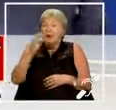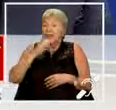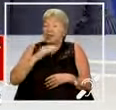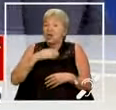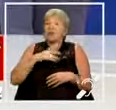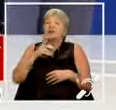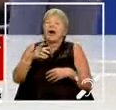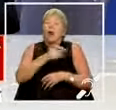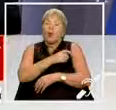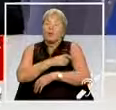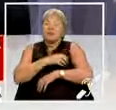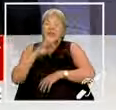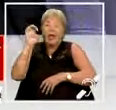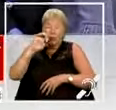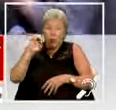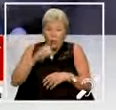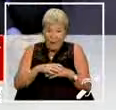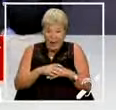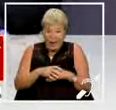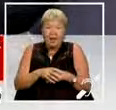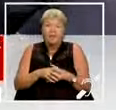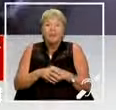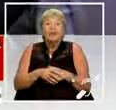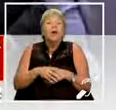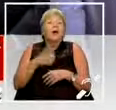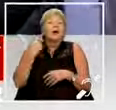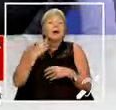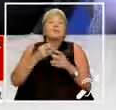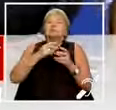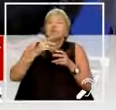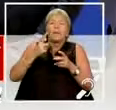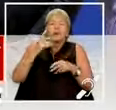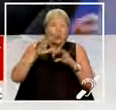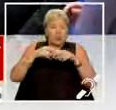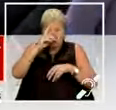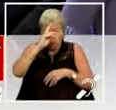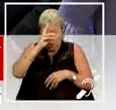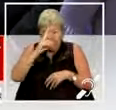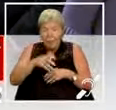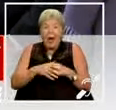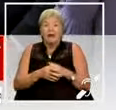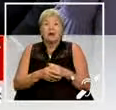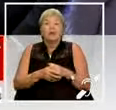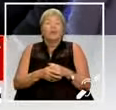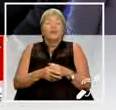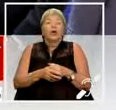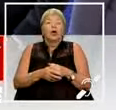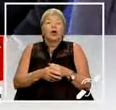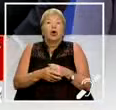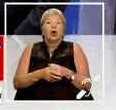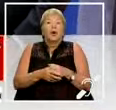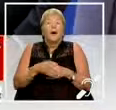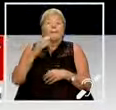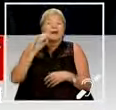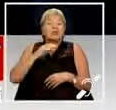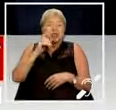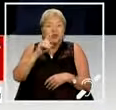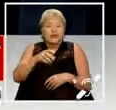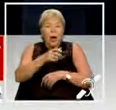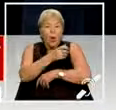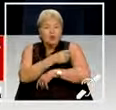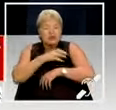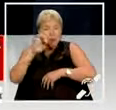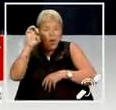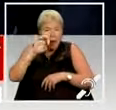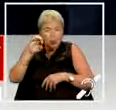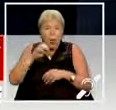Comisiei Europene, Ursula von der Leyen, cancelarul german Olaf Scholz, președintele Consiliului